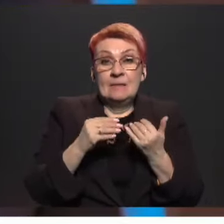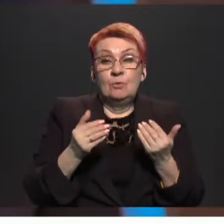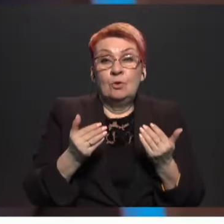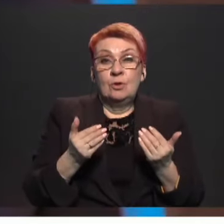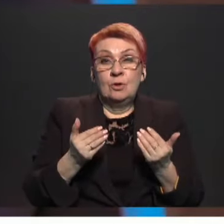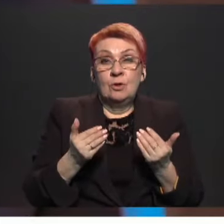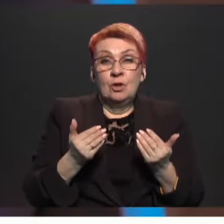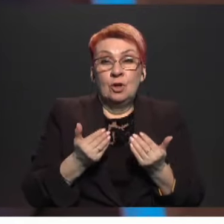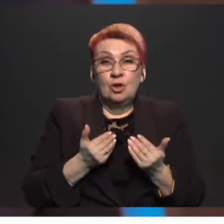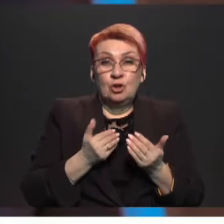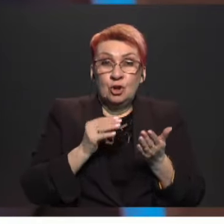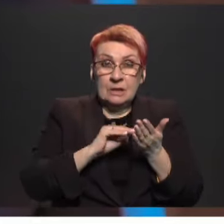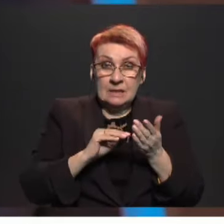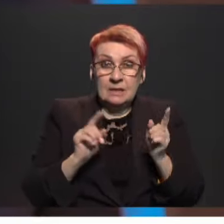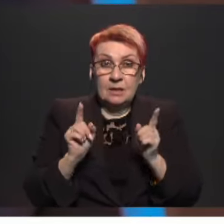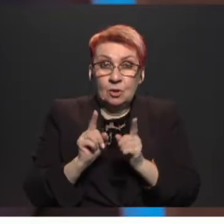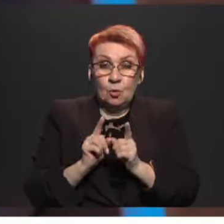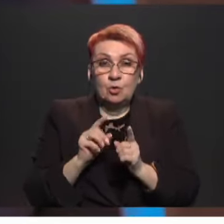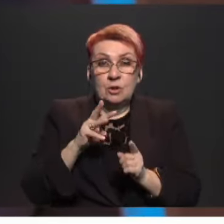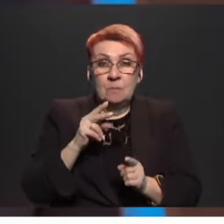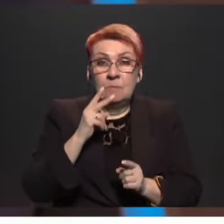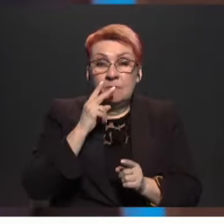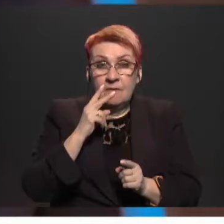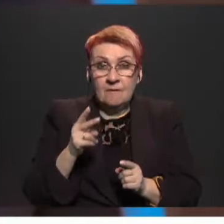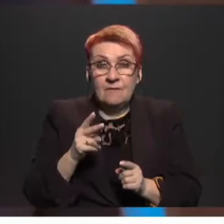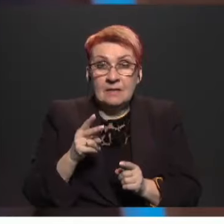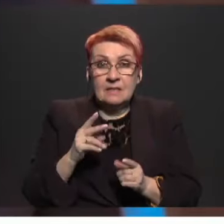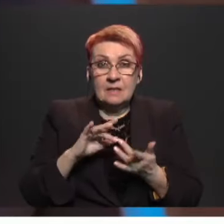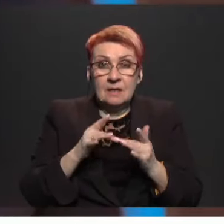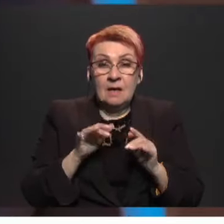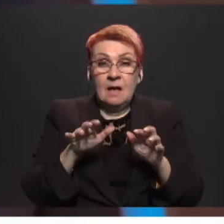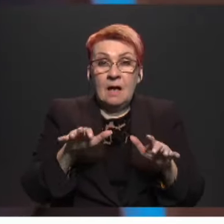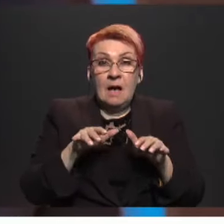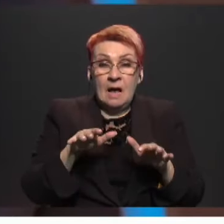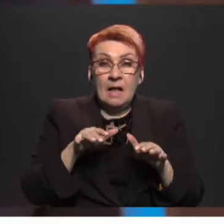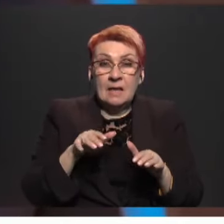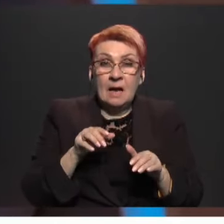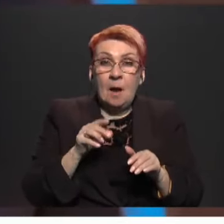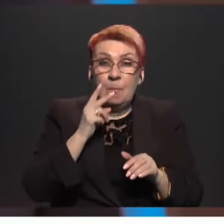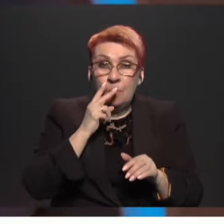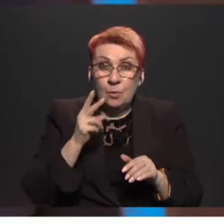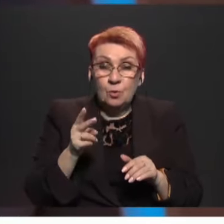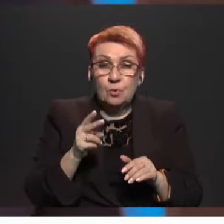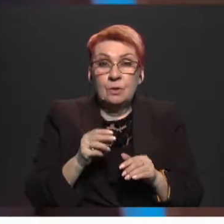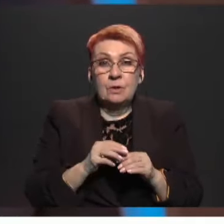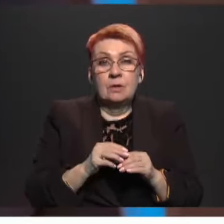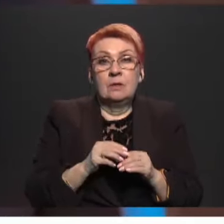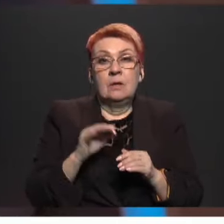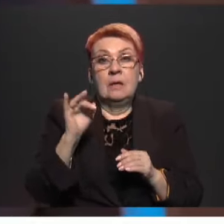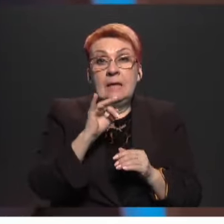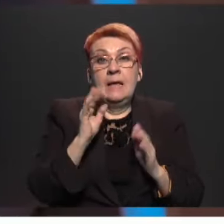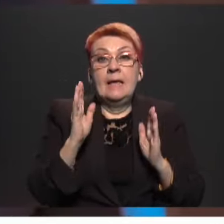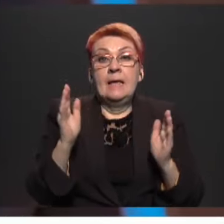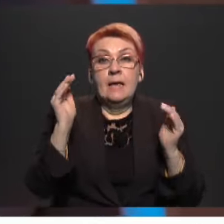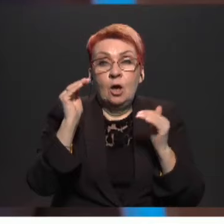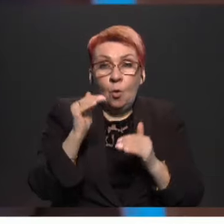Ну и многие все это видели вот так вот. Так вот, является ли компьютерная реставрация образа Иисуса Христа иконы? И